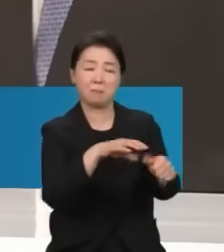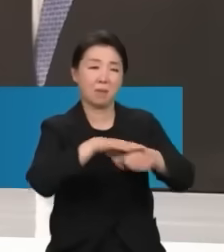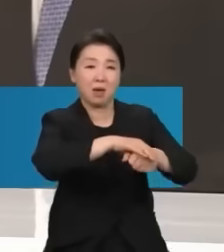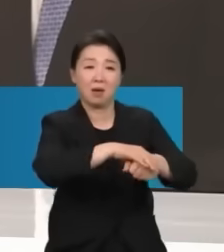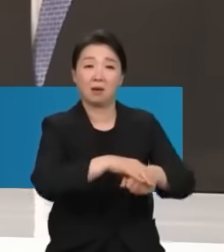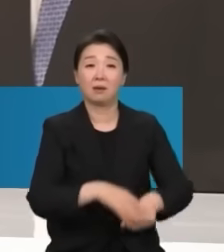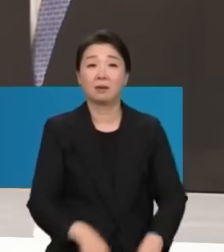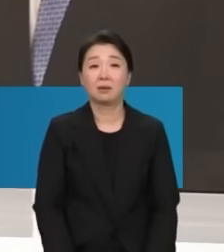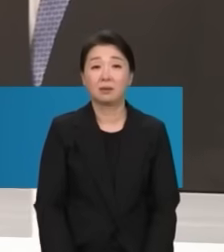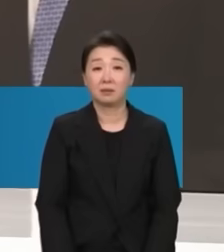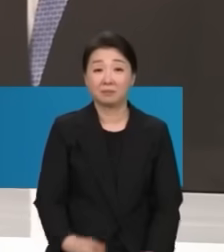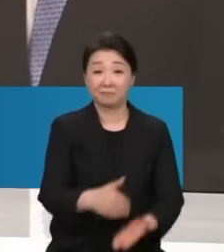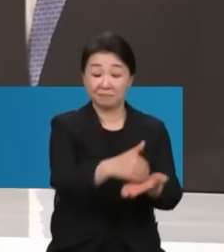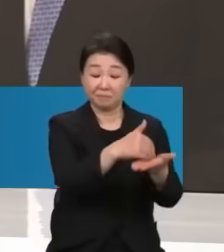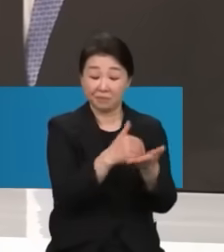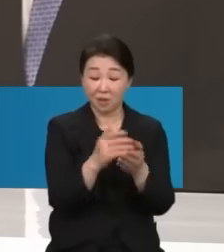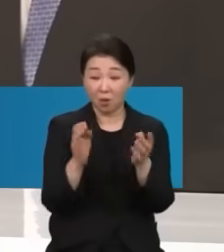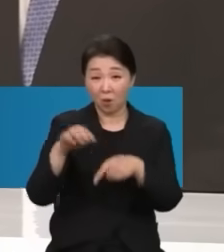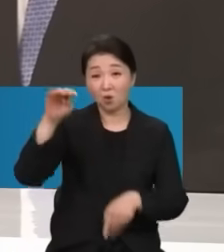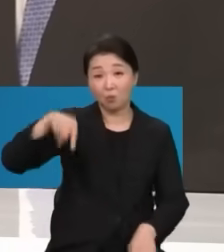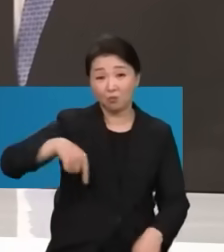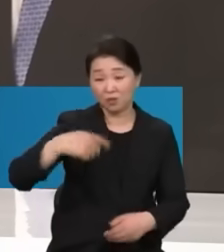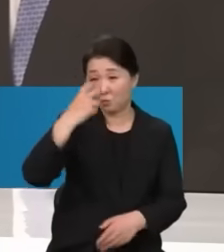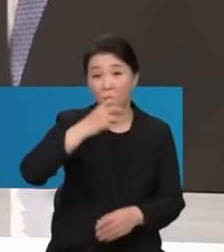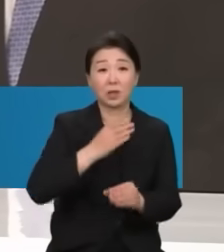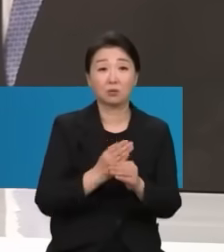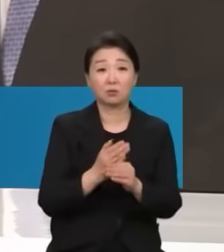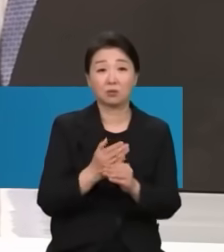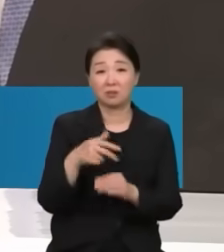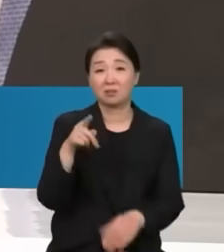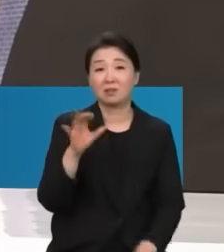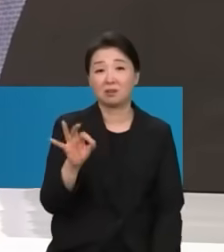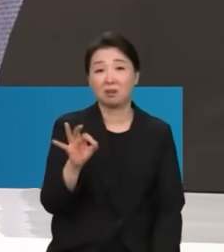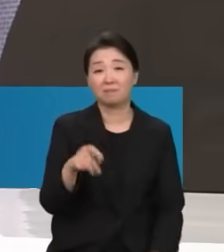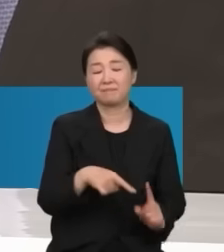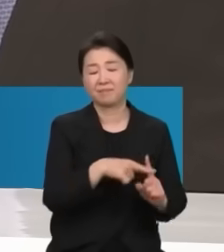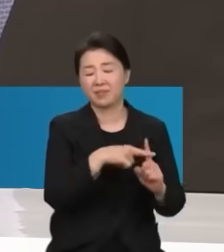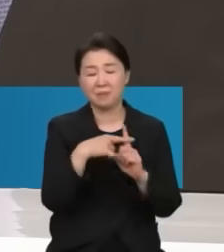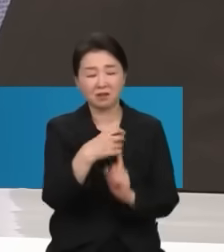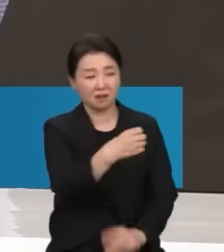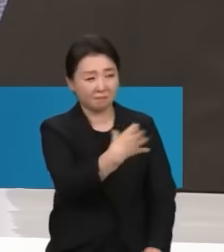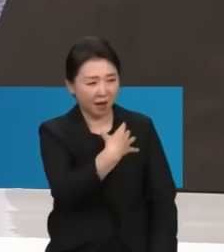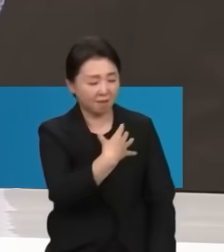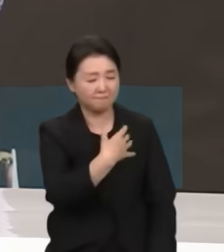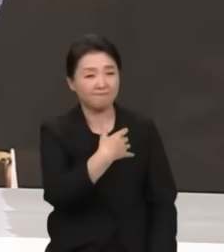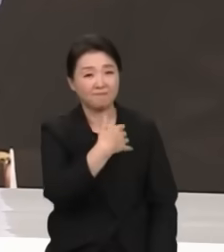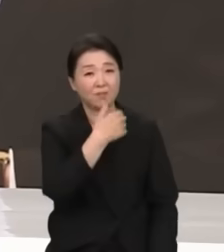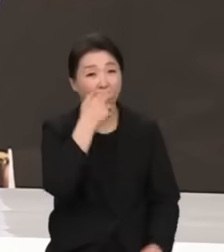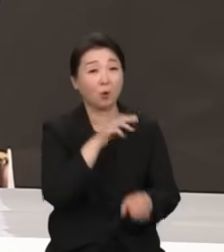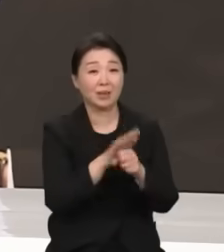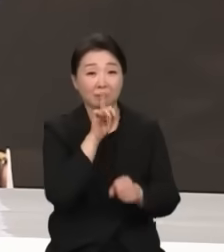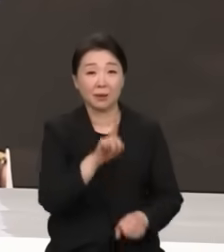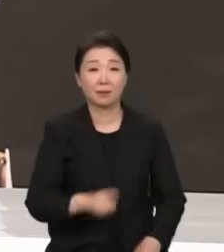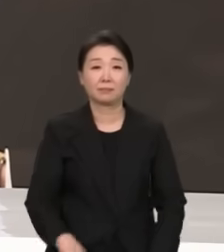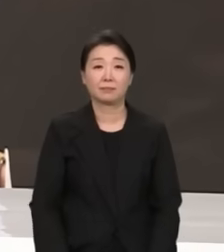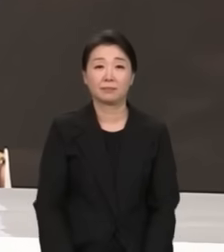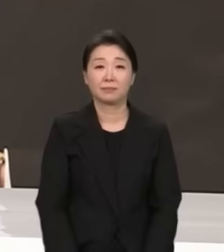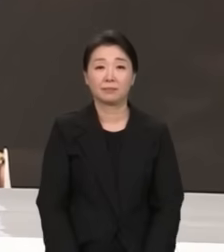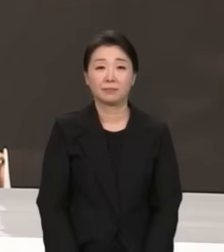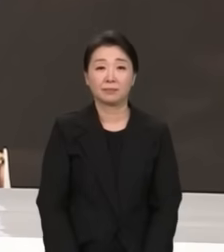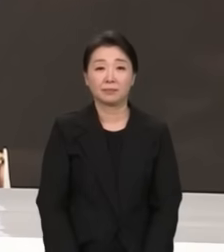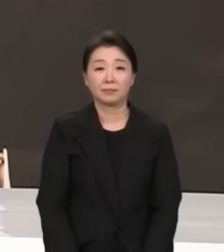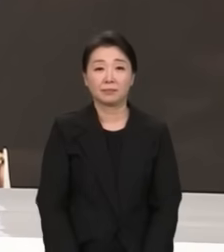불거졌습니다. 제보를 받은 외교부가 조사에 나섰는데 정 대사는 일방적인 주장이란 입장을 밝혔습니다. 베이징 이도성